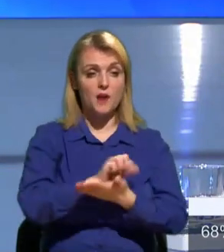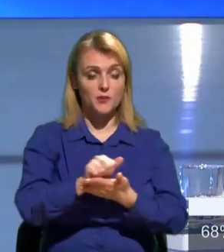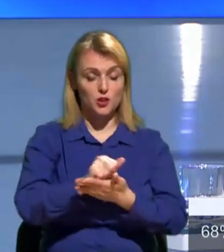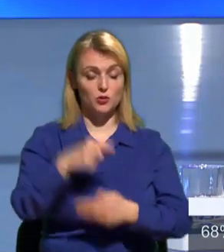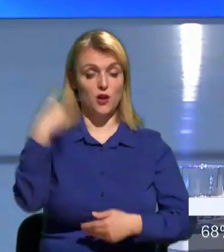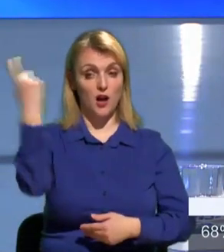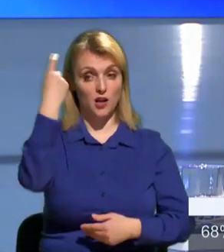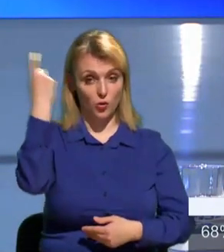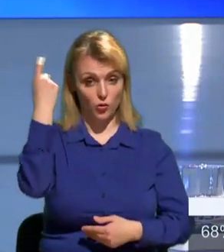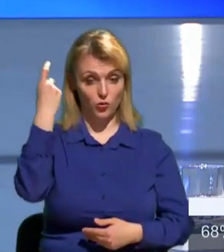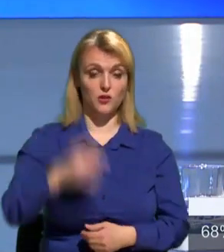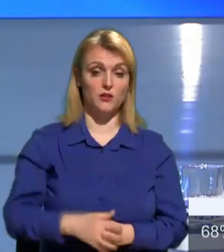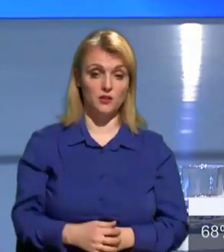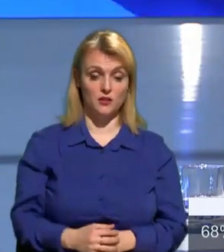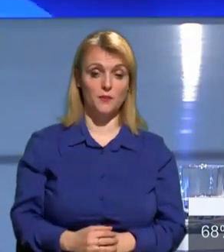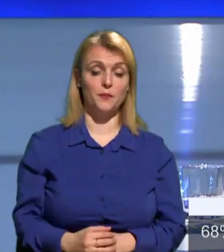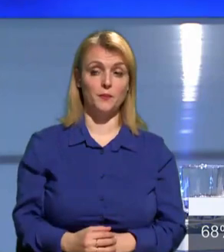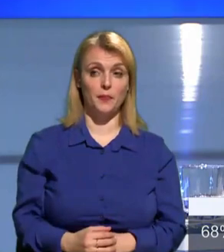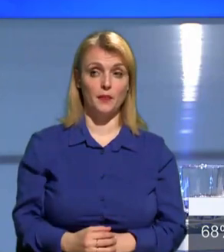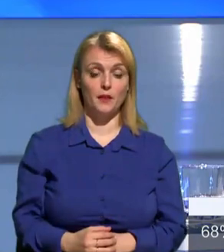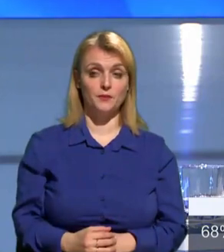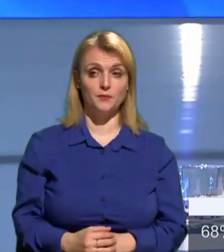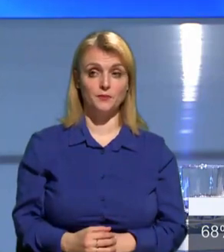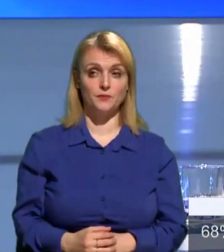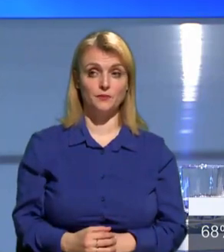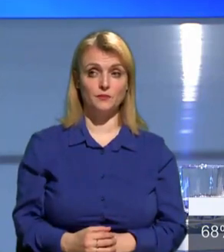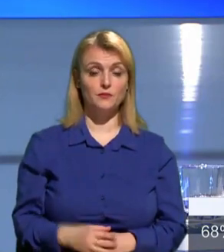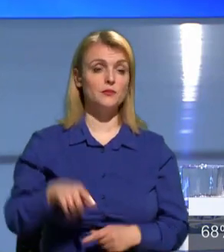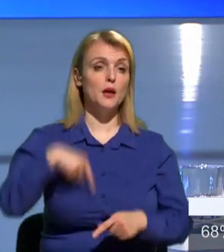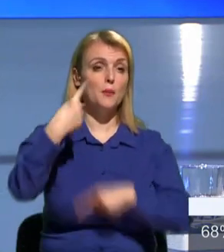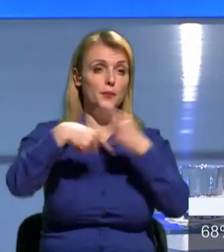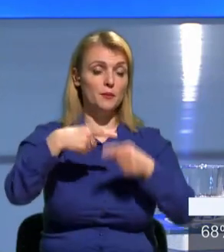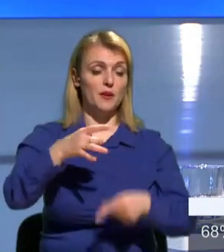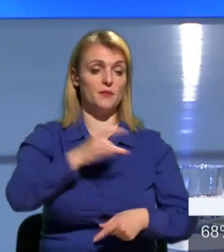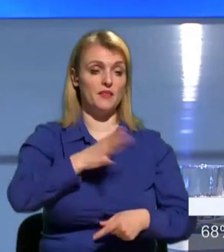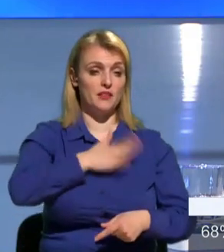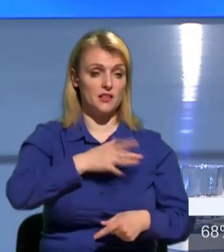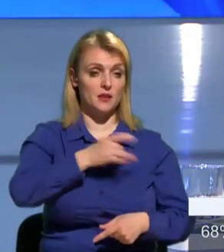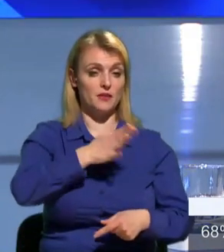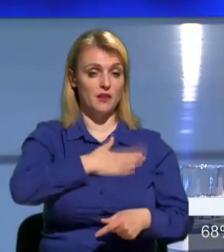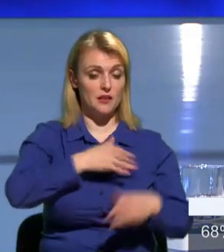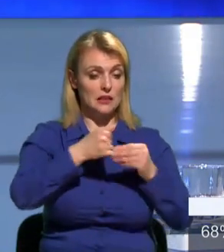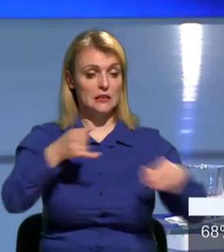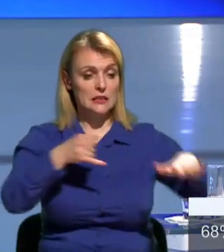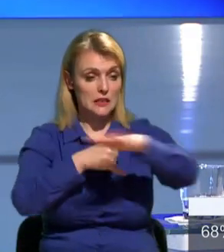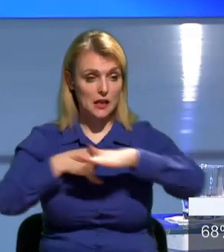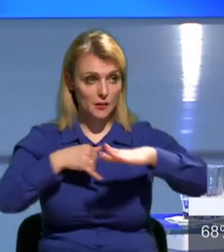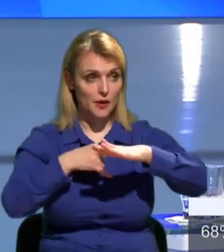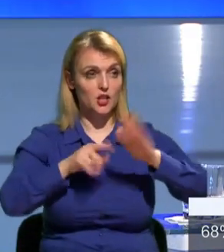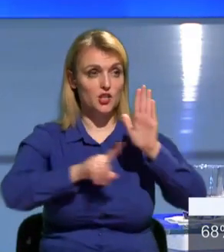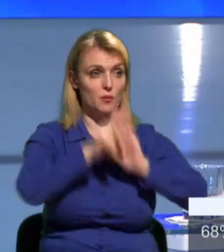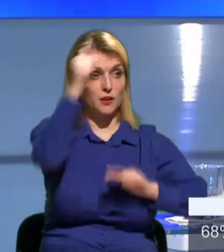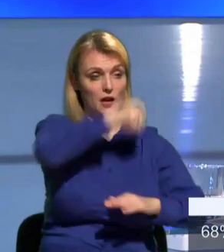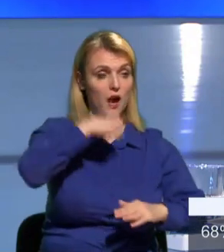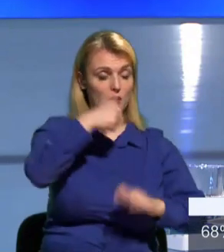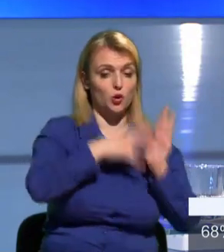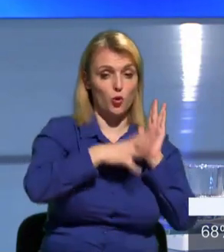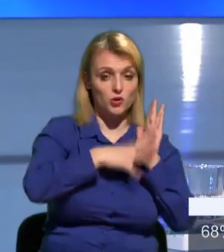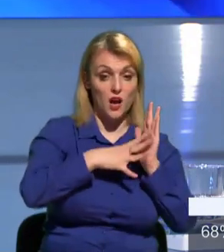prin renumita programă de privatizare terenurilor din anii 90 și abia acum începem să